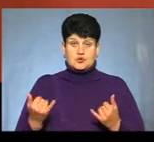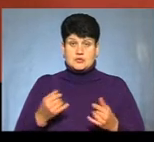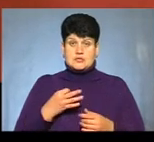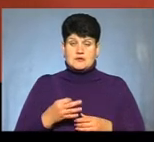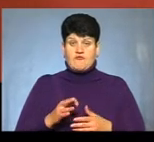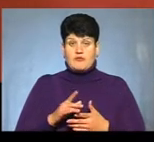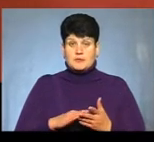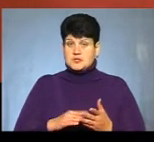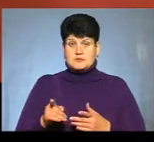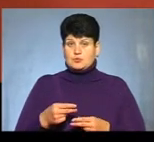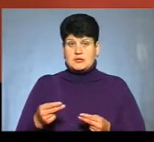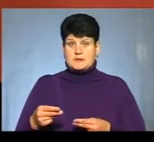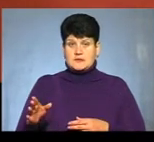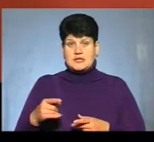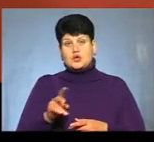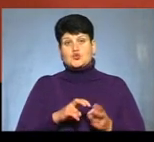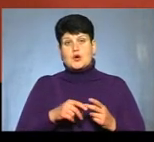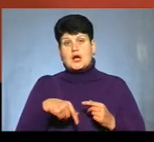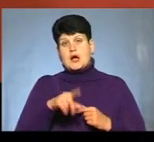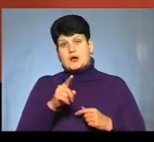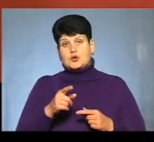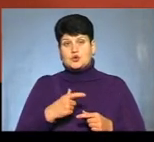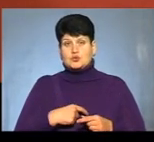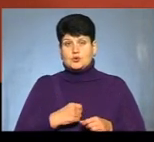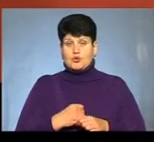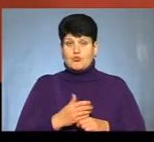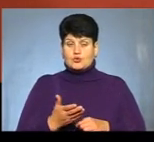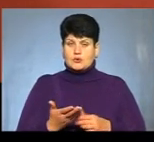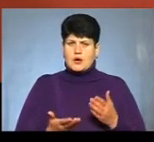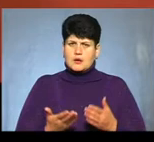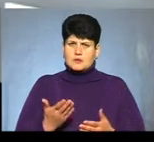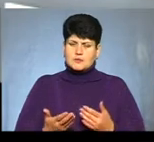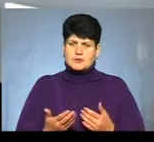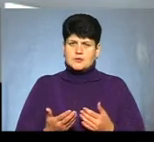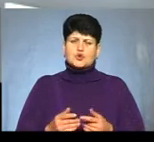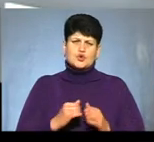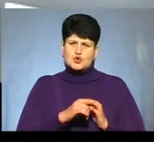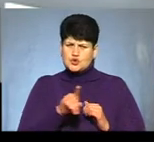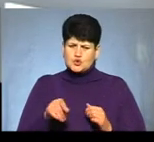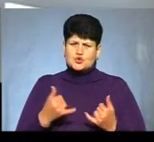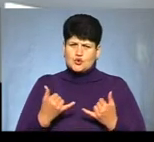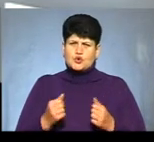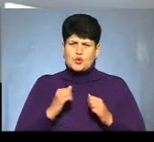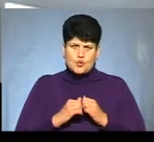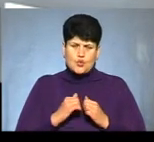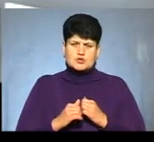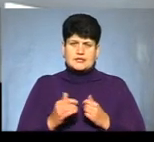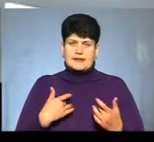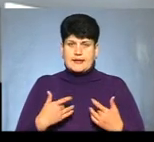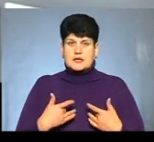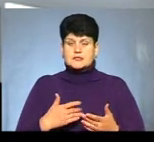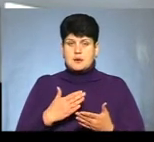це діти. І сьогодні скажуть, вибачте, будь ласка, ми з тобою не підписуємо, ідеш, шукай собі роботи. А якби сьогодні, звісно, кожен театр